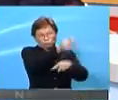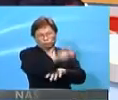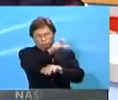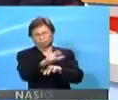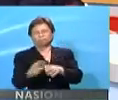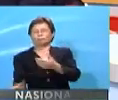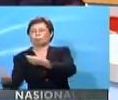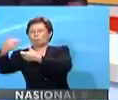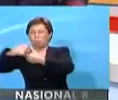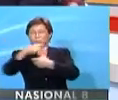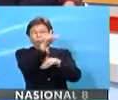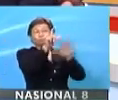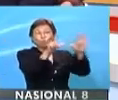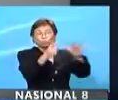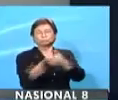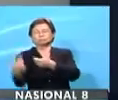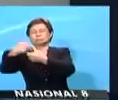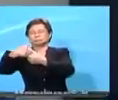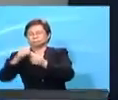sama.